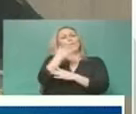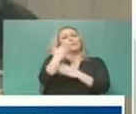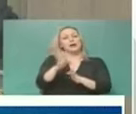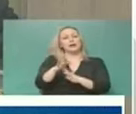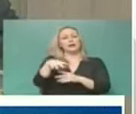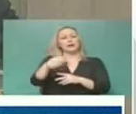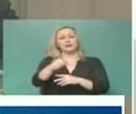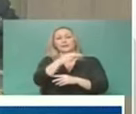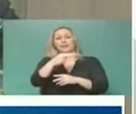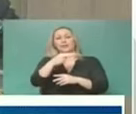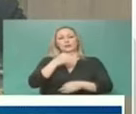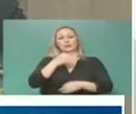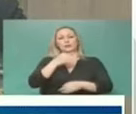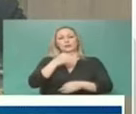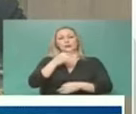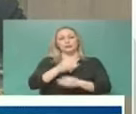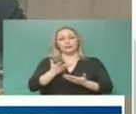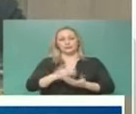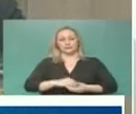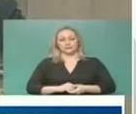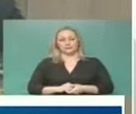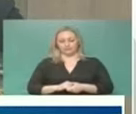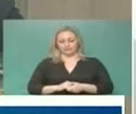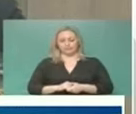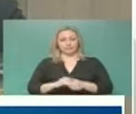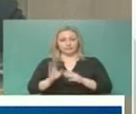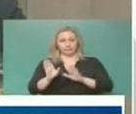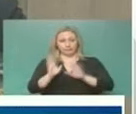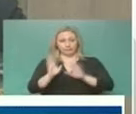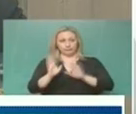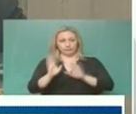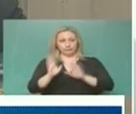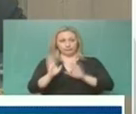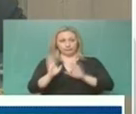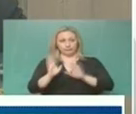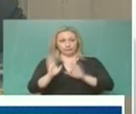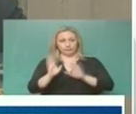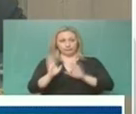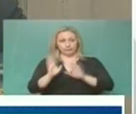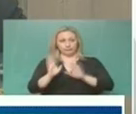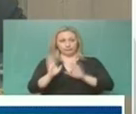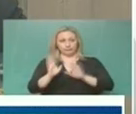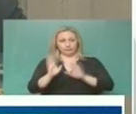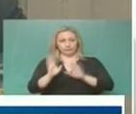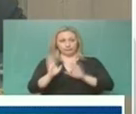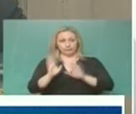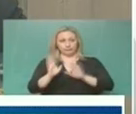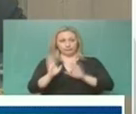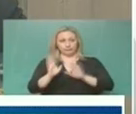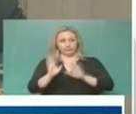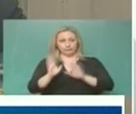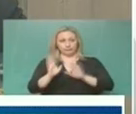θα έχουμε πρόβλημα εμείς. Και έχουμε ήδη πρόβλημα με το αεροδρόμιο Μακεδονία. Mm-hmm. Διότι οι ξένοι οι οποίοι